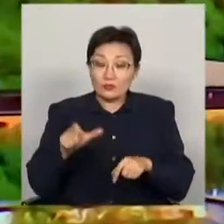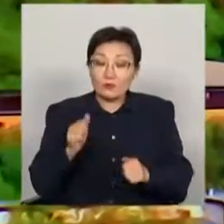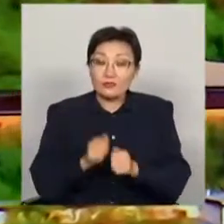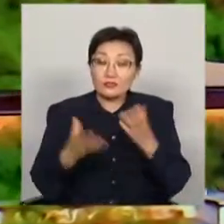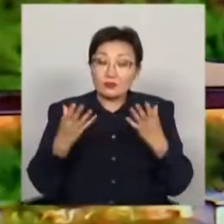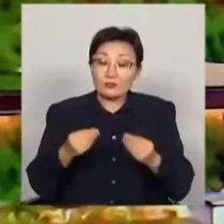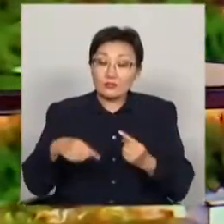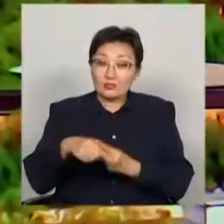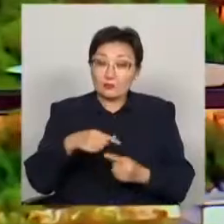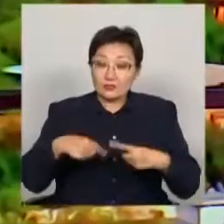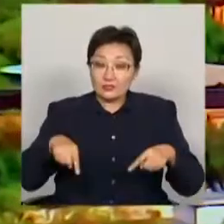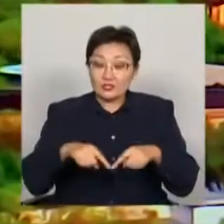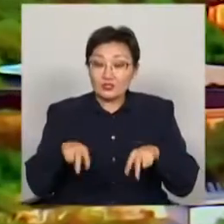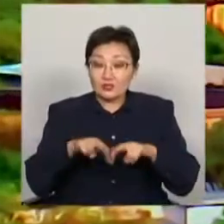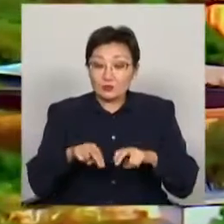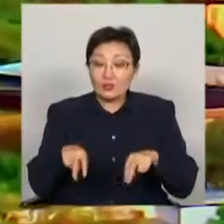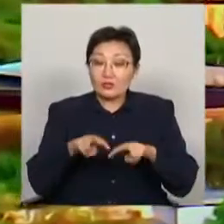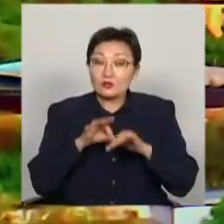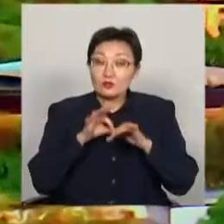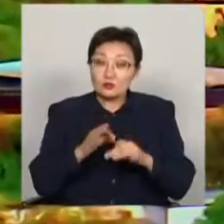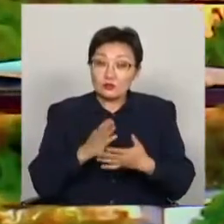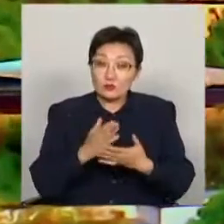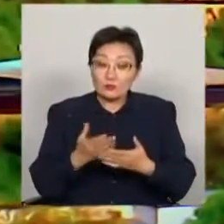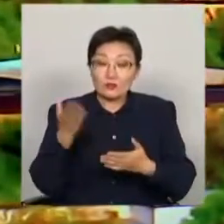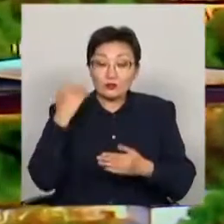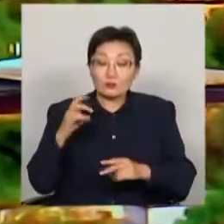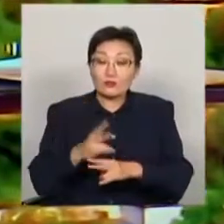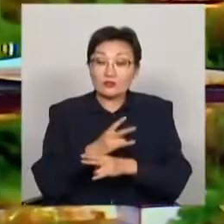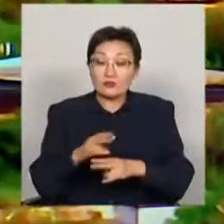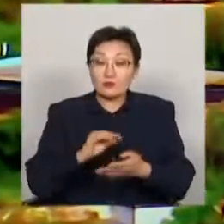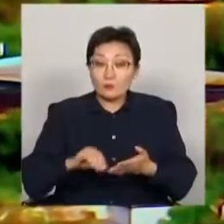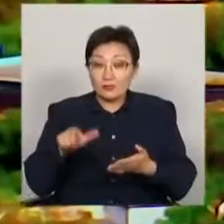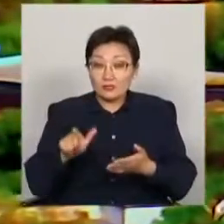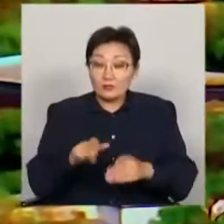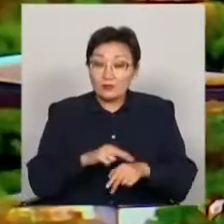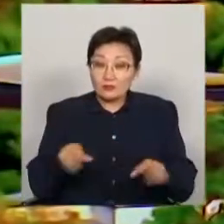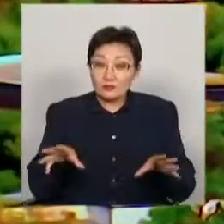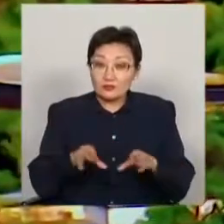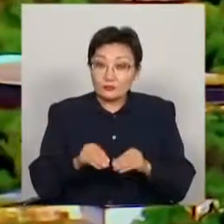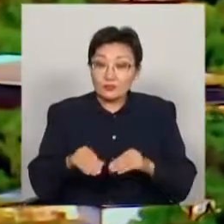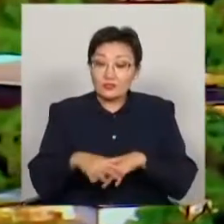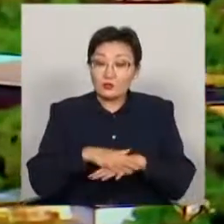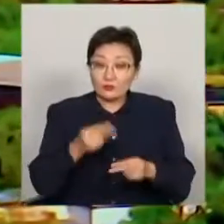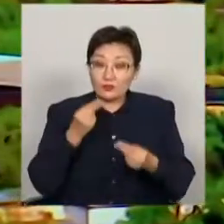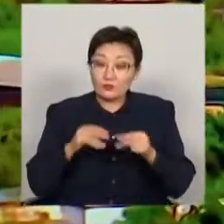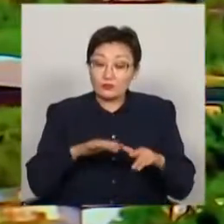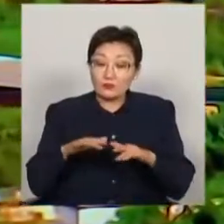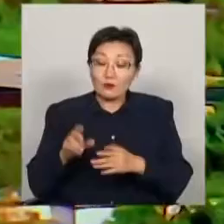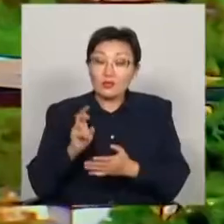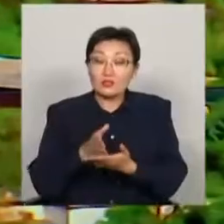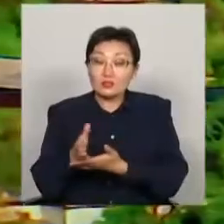сайын кәсіпкерлік нысандарын тексеріп рейд жүргізеді. Өткен түн әріптесім Мерей Қанапьянов тәртіп сақшыларымен қоғамдық тамақтану орындарын